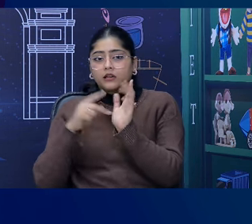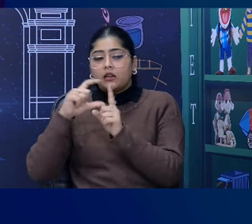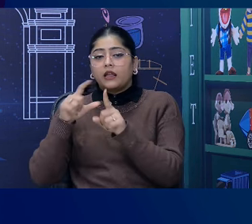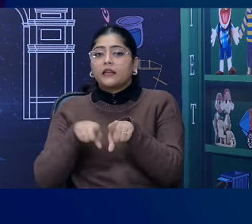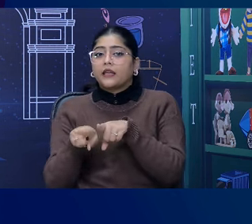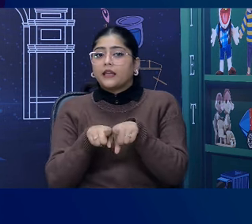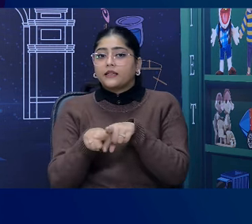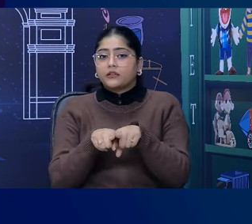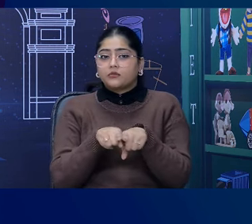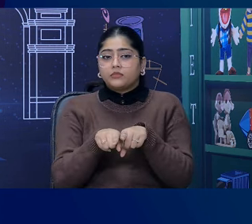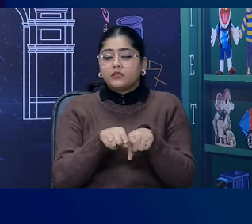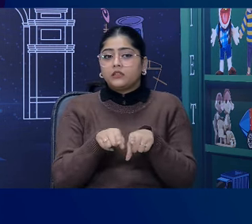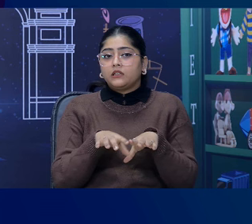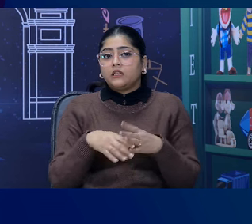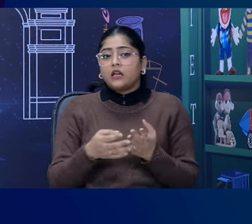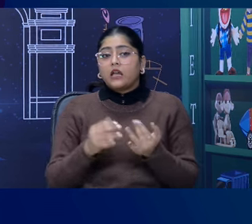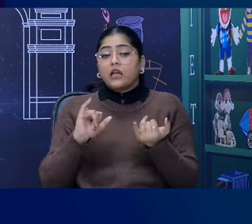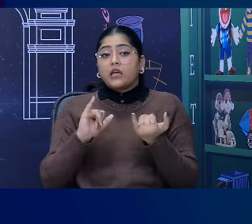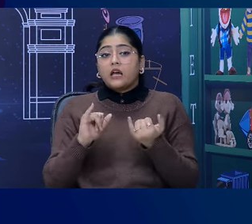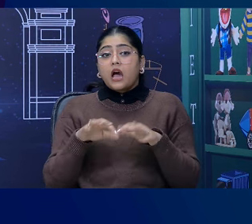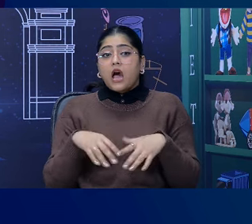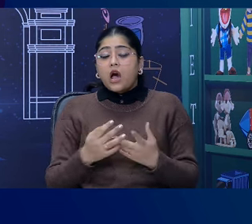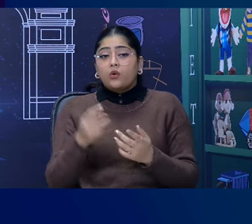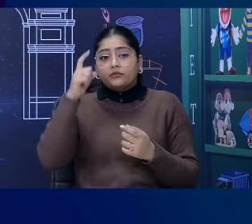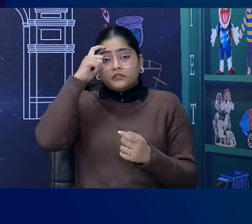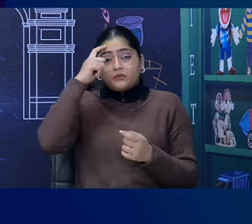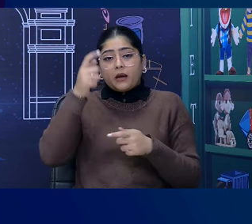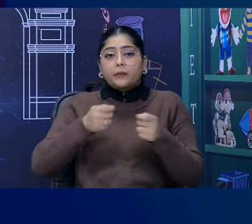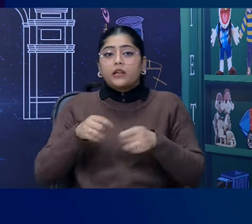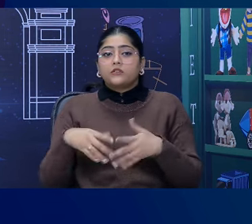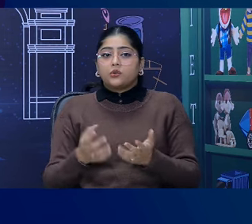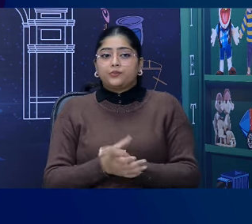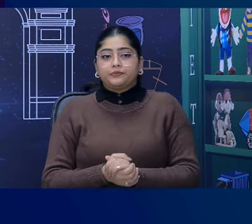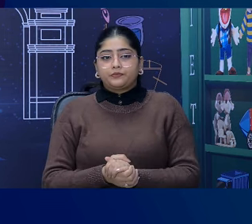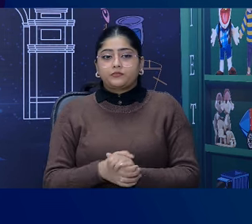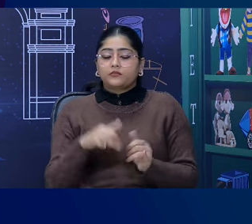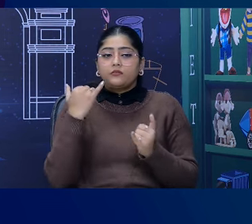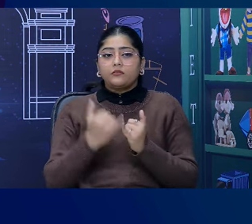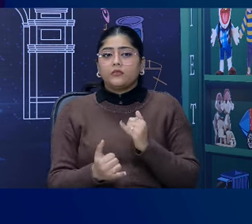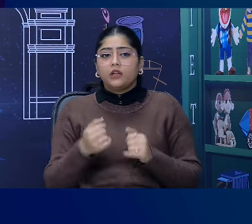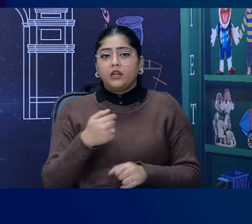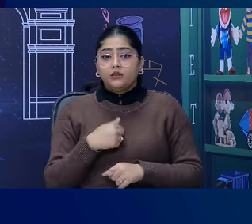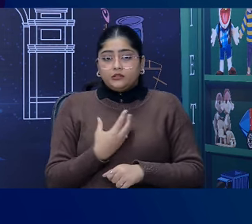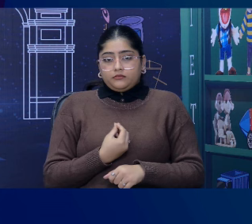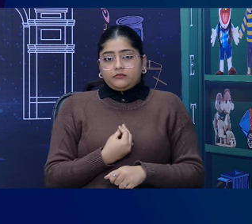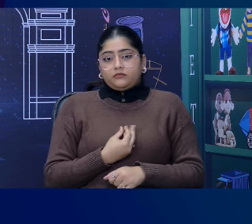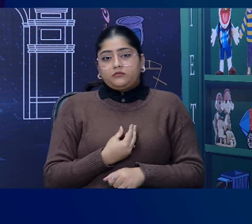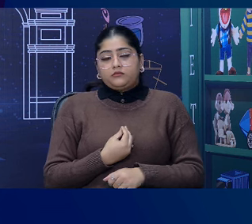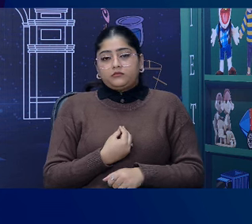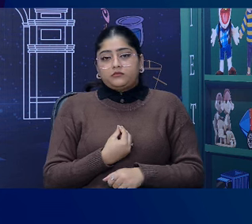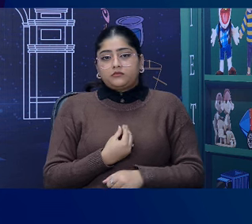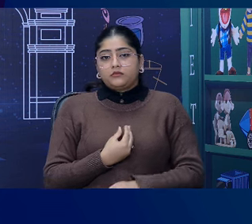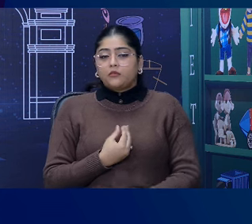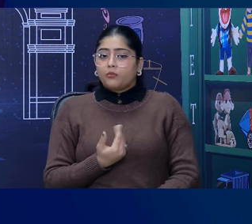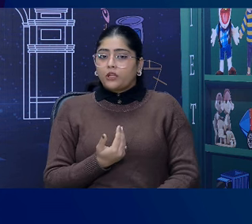हैं उसको आप कैसे पर्सीव करेंगे उसके लिए हेल्प करता है लास्ट स्टेप क्या है आपका हार्ट बीट बढ़ जाएगा आपके